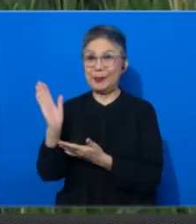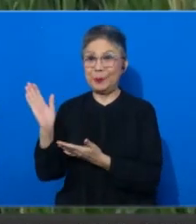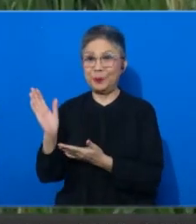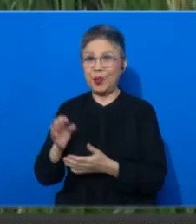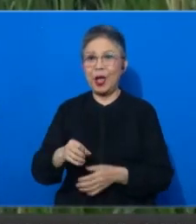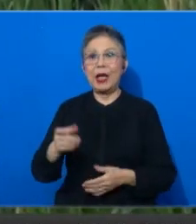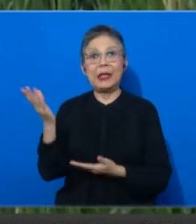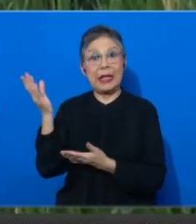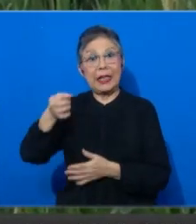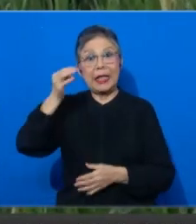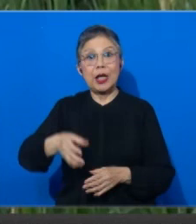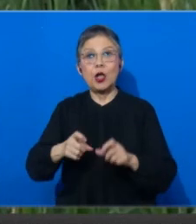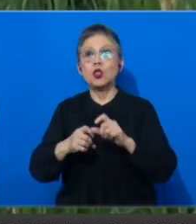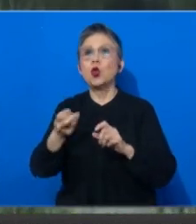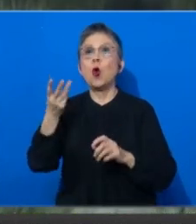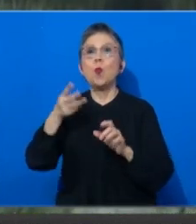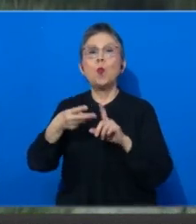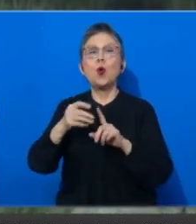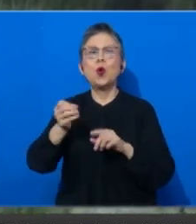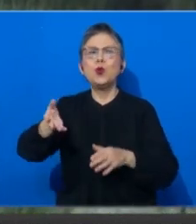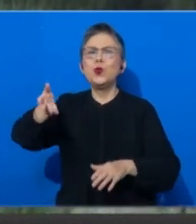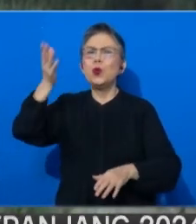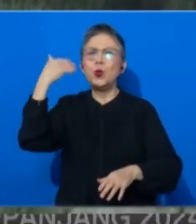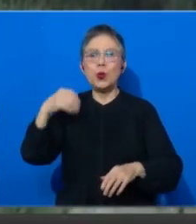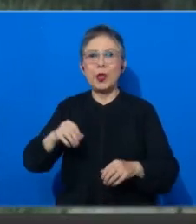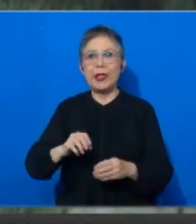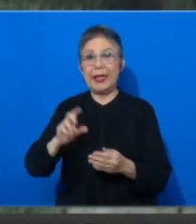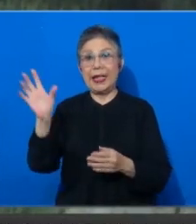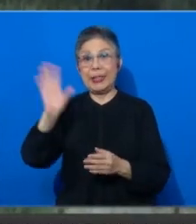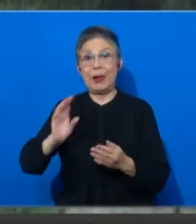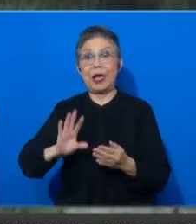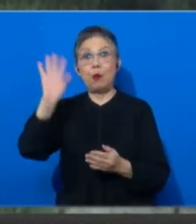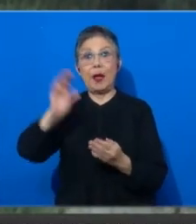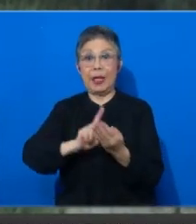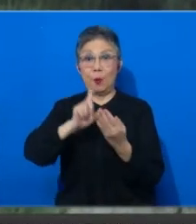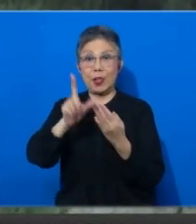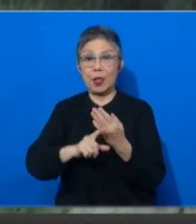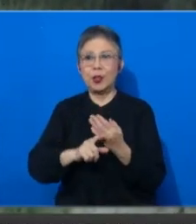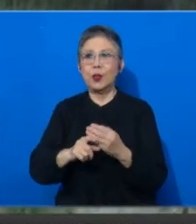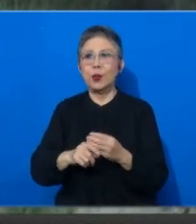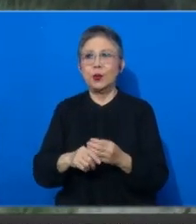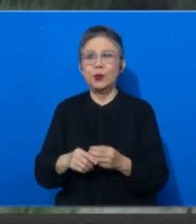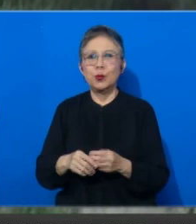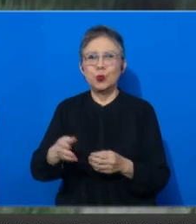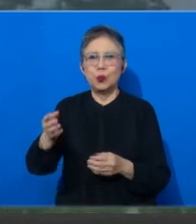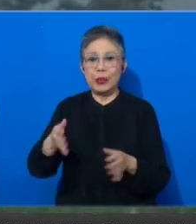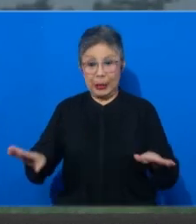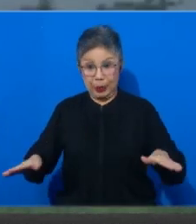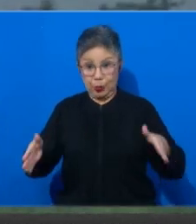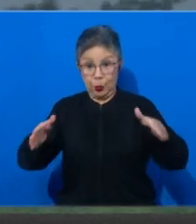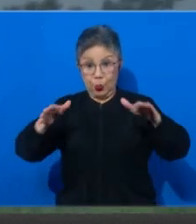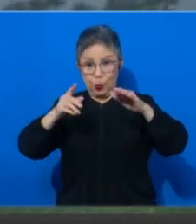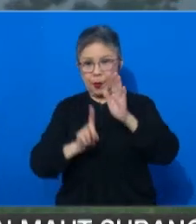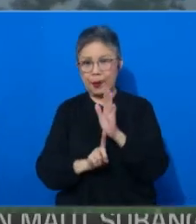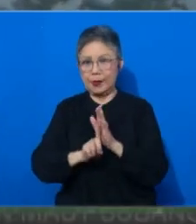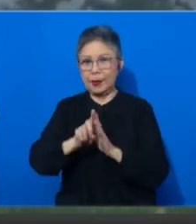Desa Sombo merupakan salah satu desa yang terletak di Kecamatan Guci Alit, Kabupaten Lumajang. Desa ini berada di perbukitan dengan